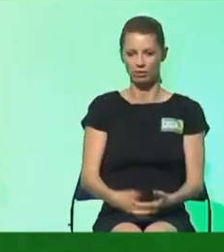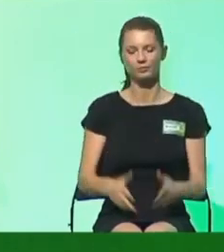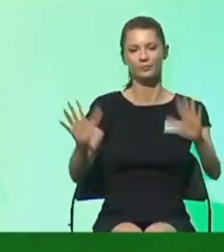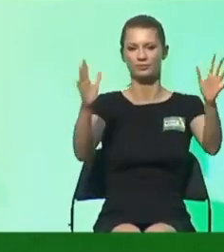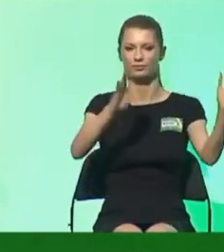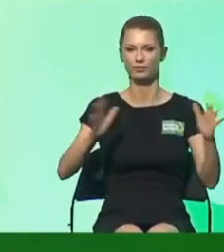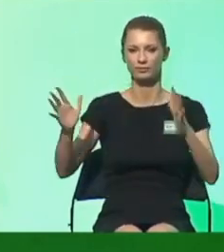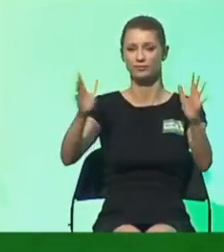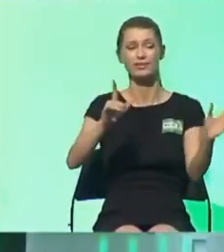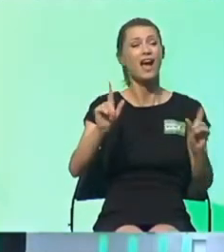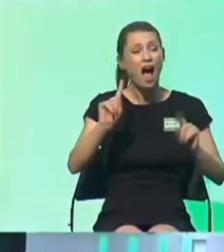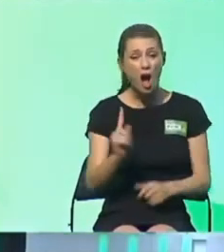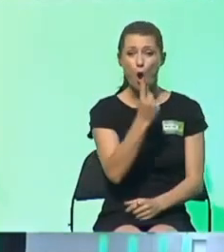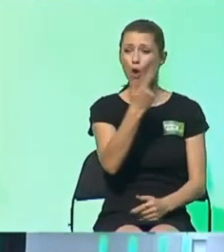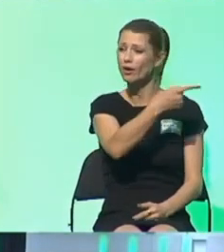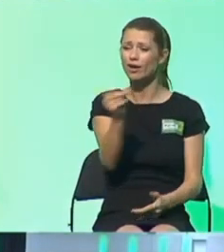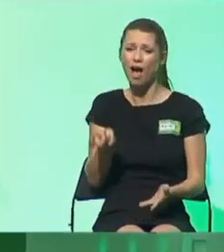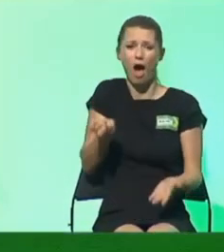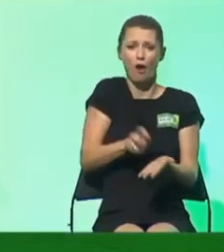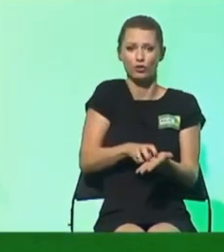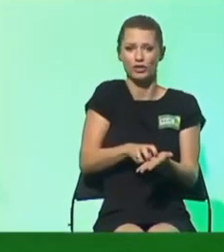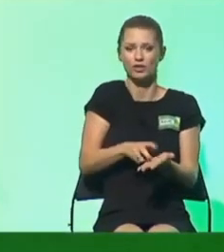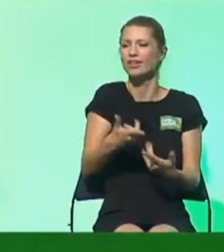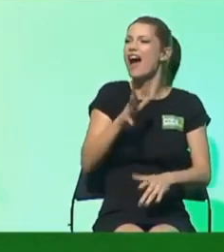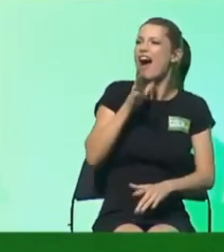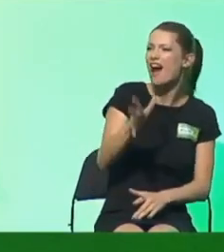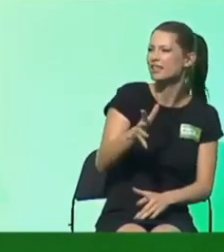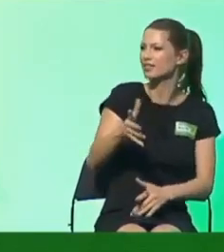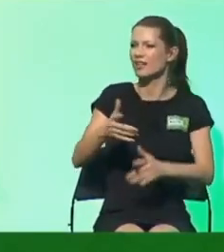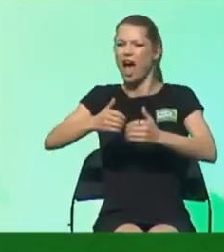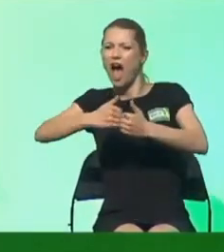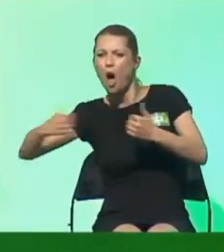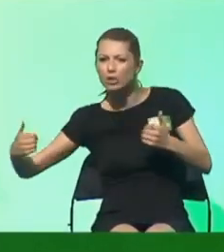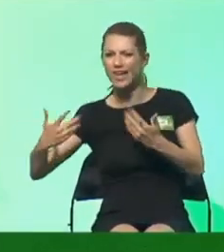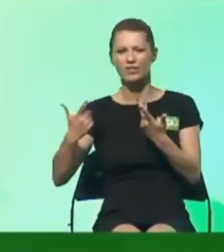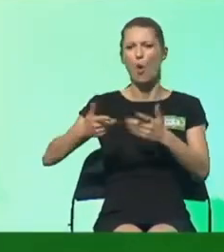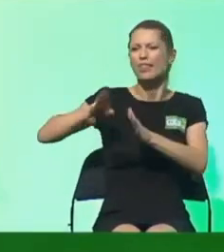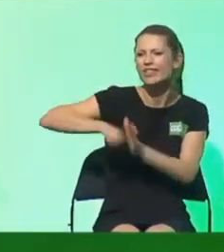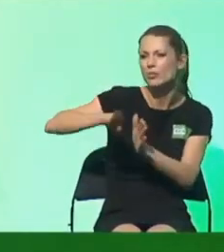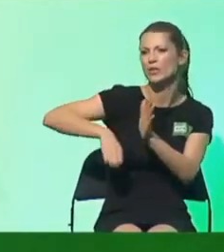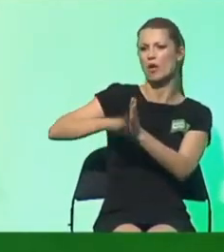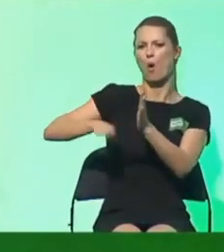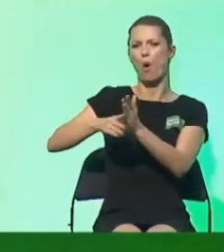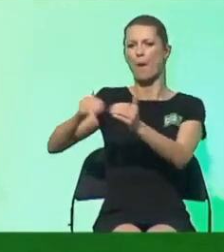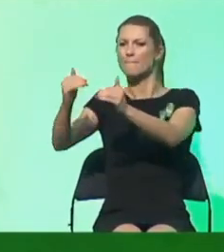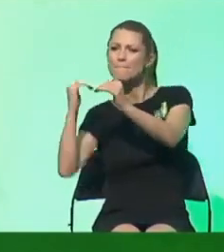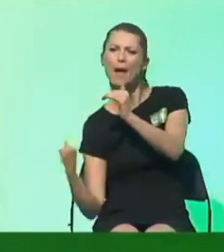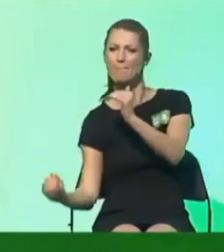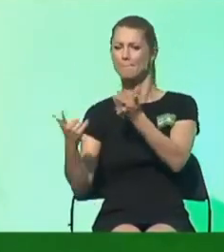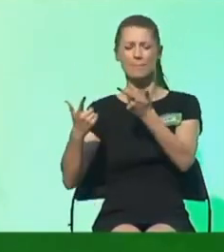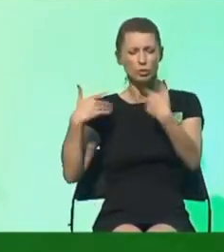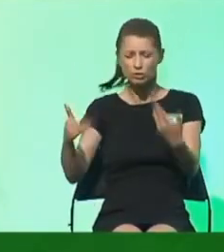dass wir aufstehen gegen jede Form von Hass, von Ausgrenzung, von Diskriminierung, von Benachteiligung. Das heißt, dass